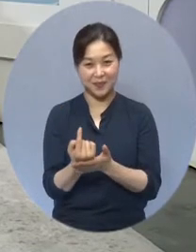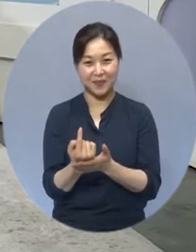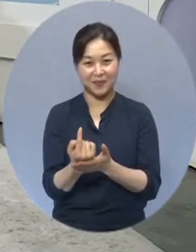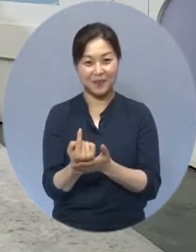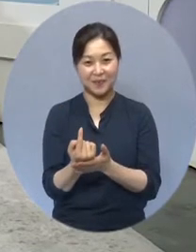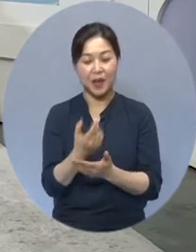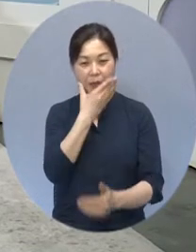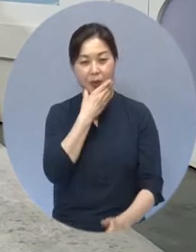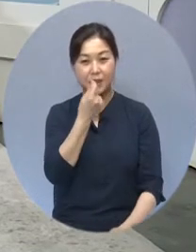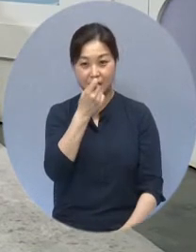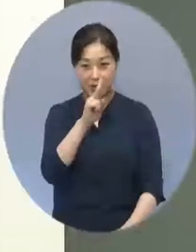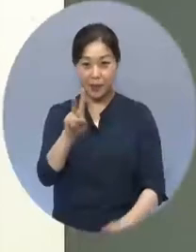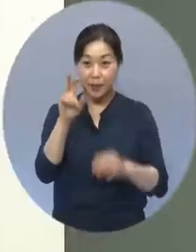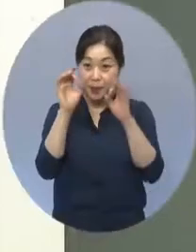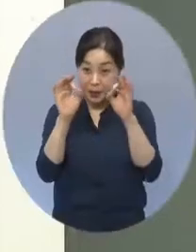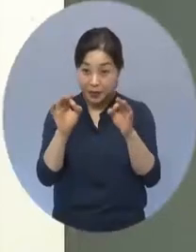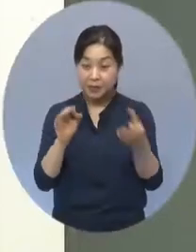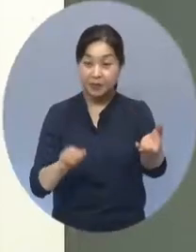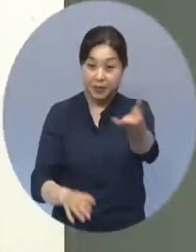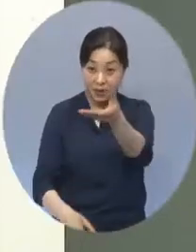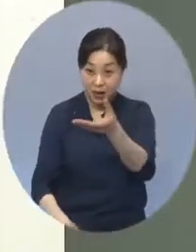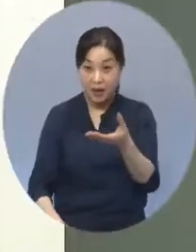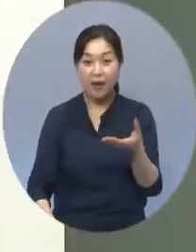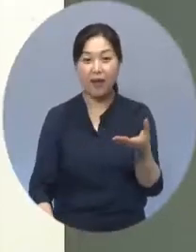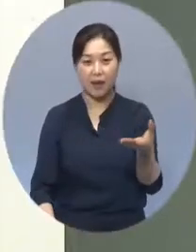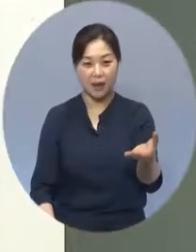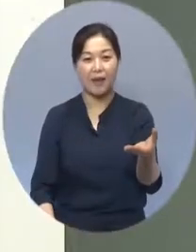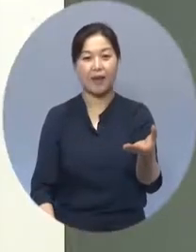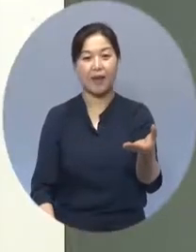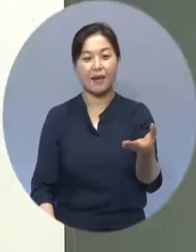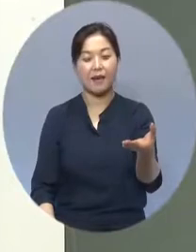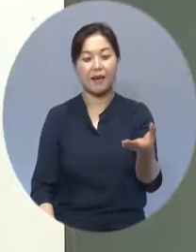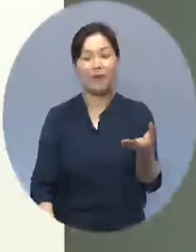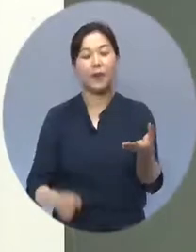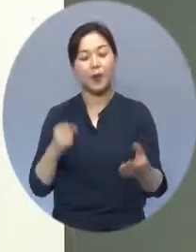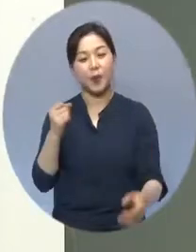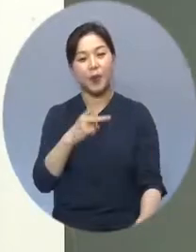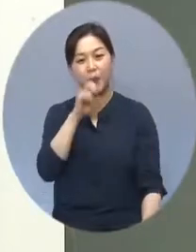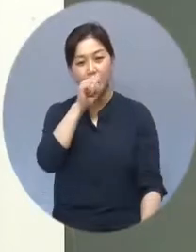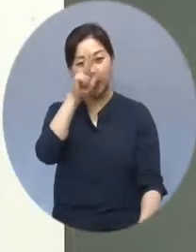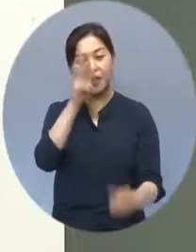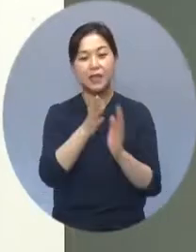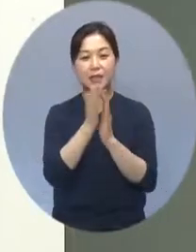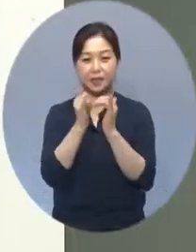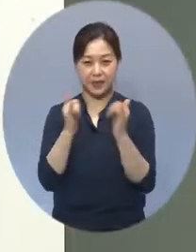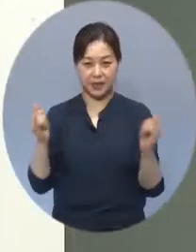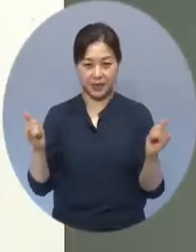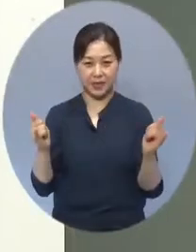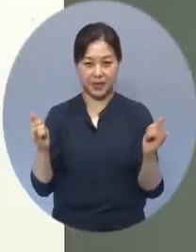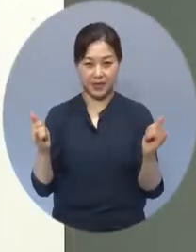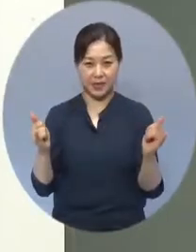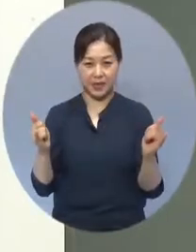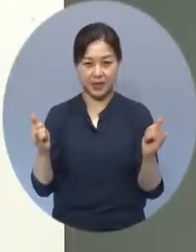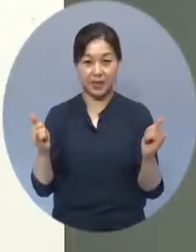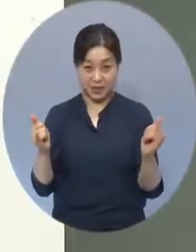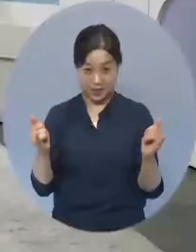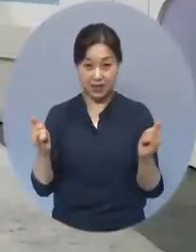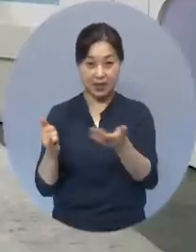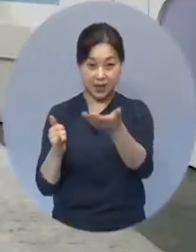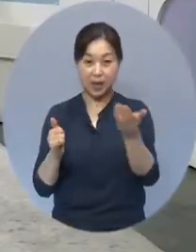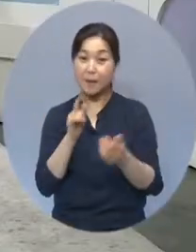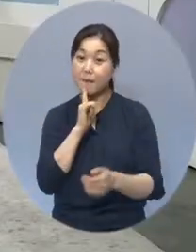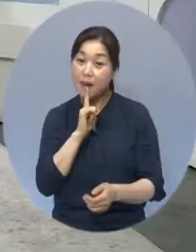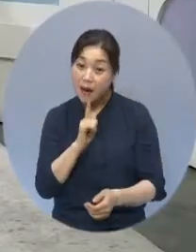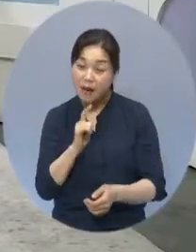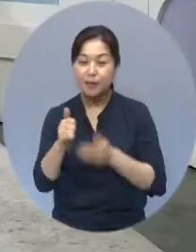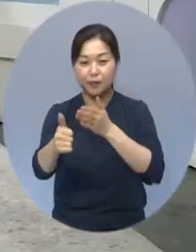저 복지TV 시청자 여러분에게 또 용인시민 여러분에게 한 말씀 주시죠. 네,